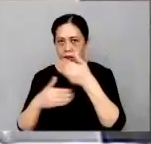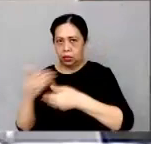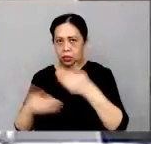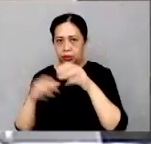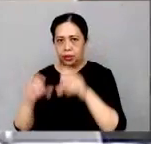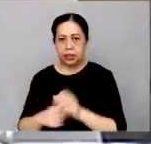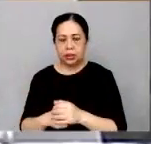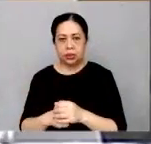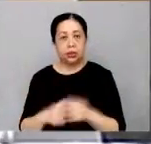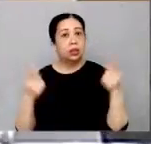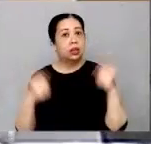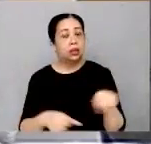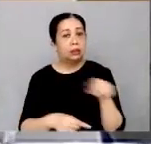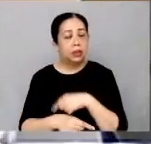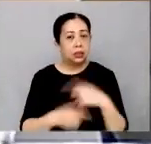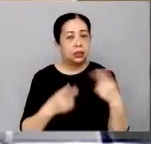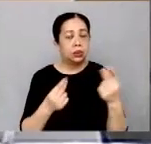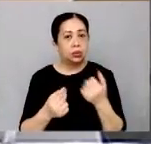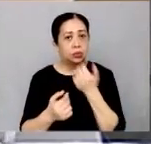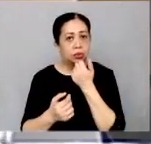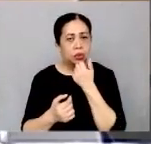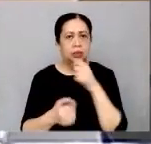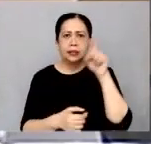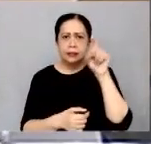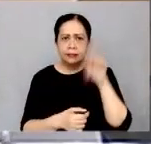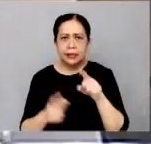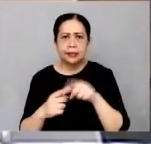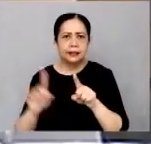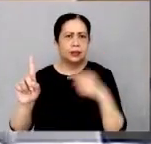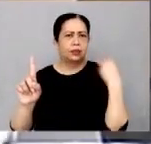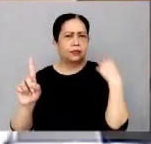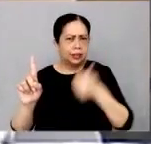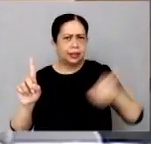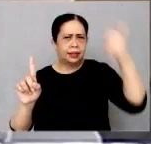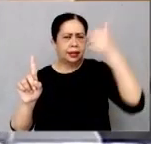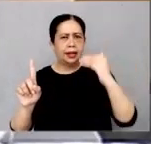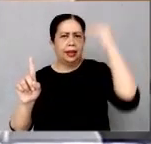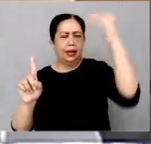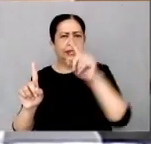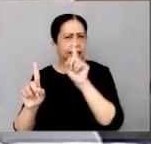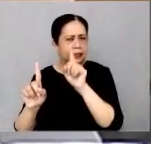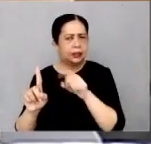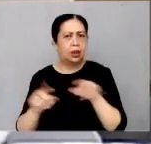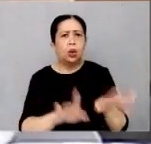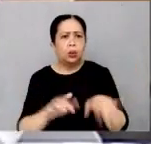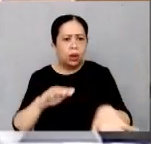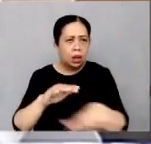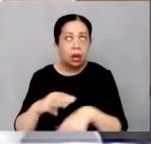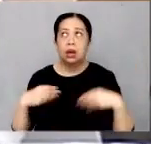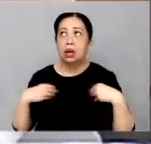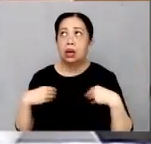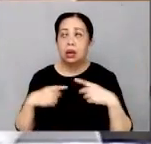Nangyari itong mga krimen na ito, kinakailangan po na isang opisyal. Kaya opisyal lamang. Kawawa naman yung mga patrolman,